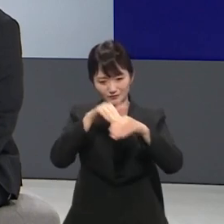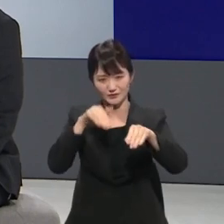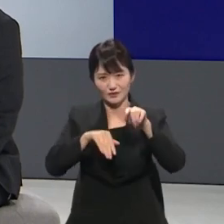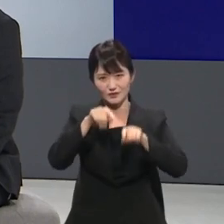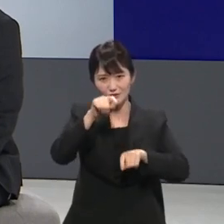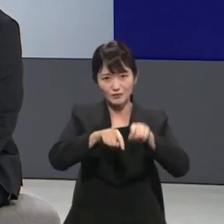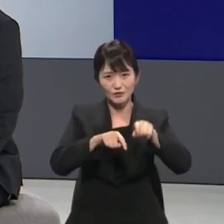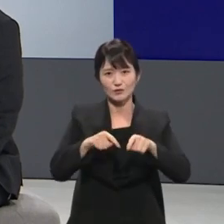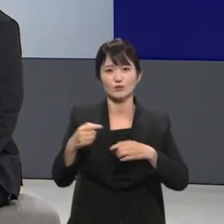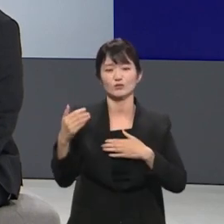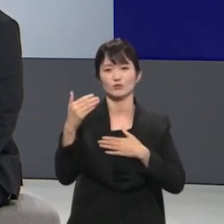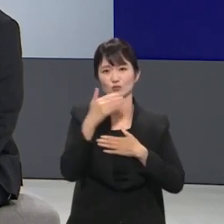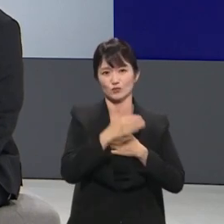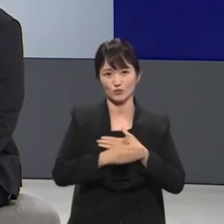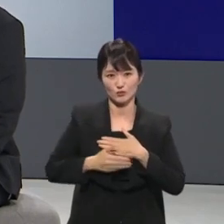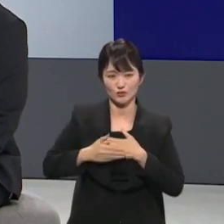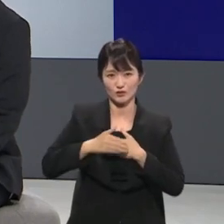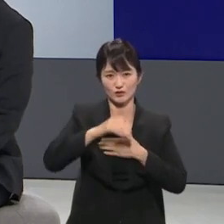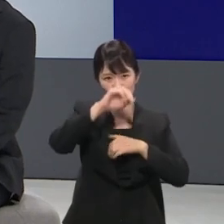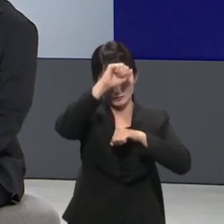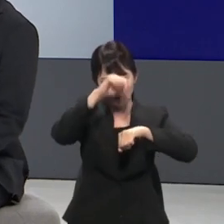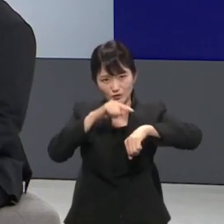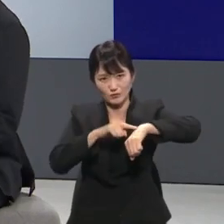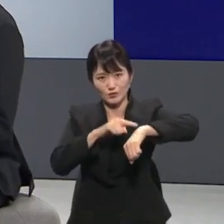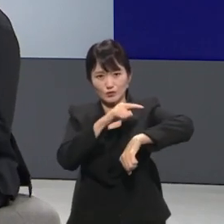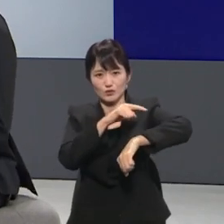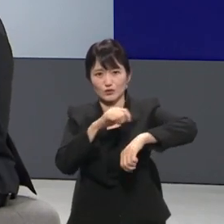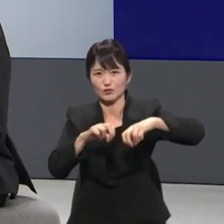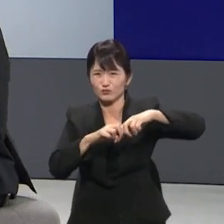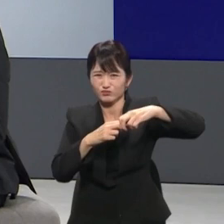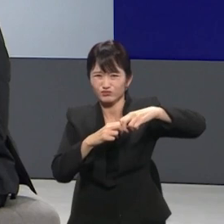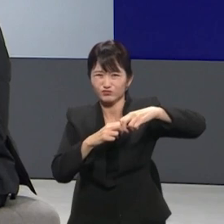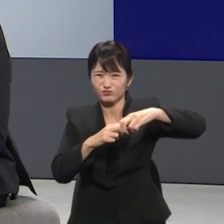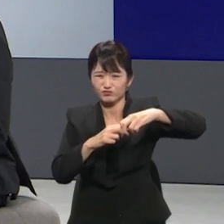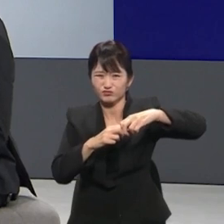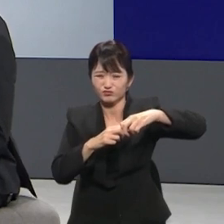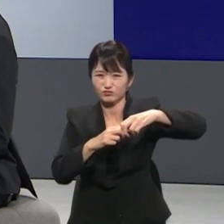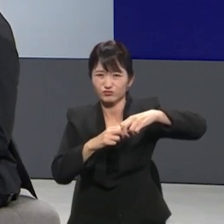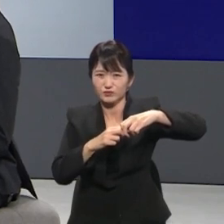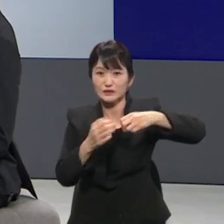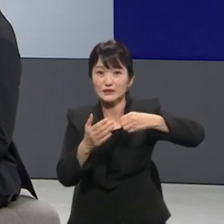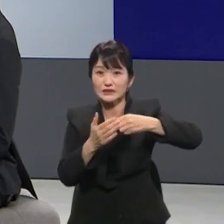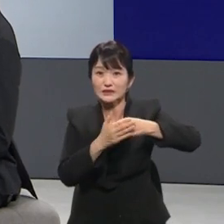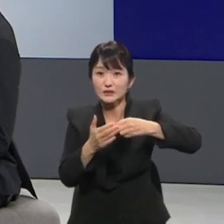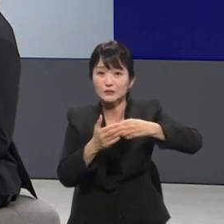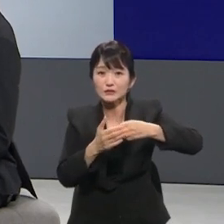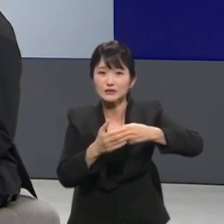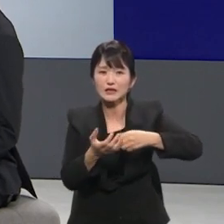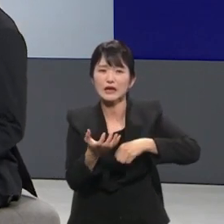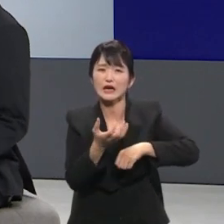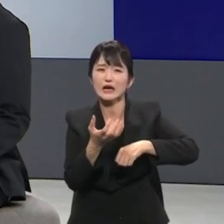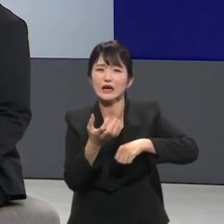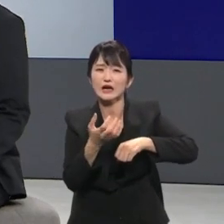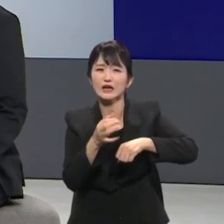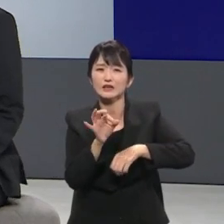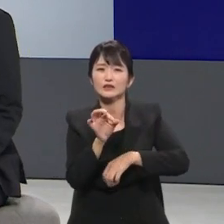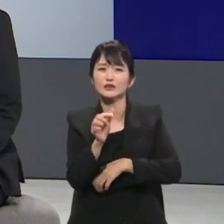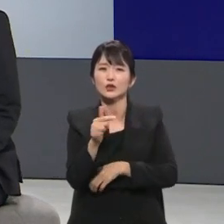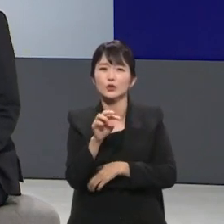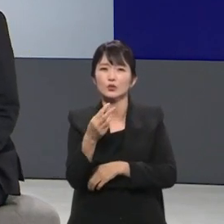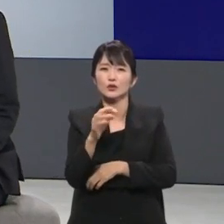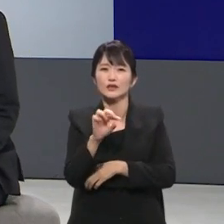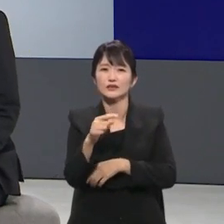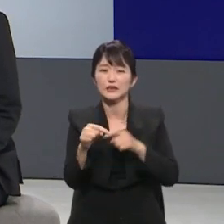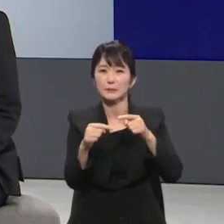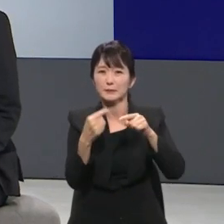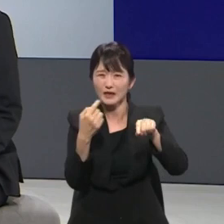걸으면 체중이 발목과 무릎 관절에 고스란히 집중이 되다 보니까 통증이 생기거나 연골 인대 등이 손상될